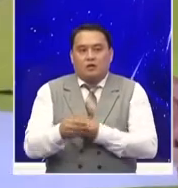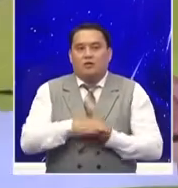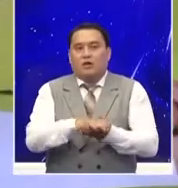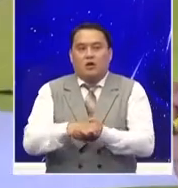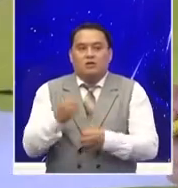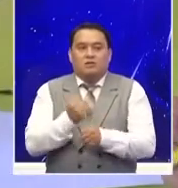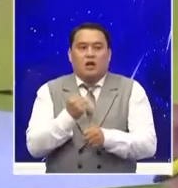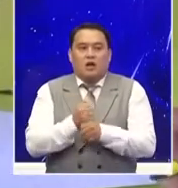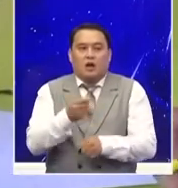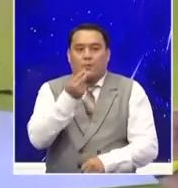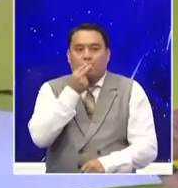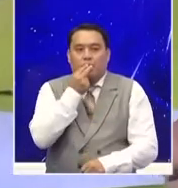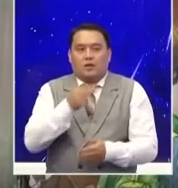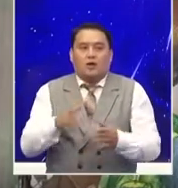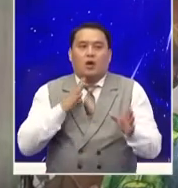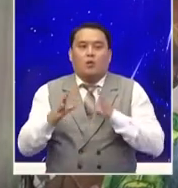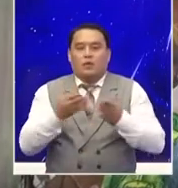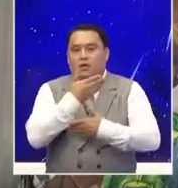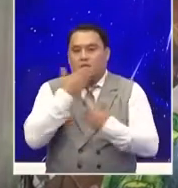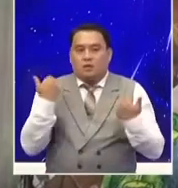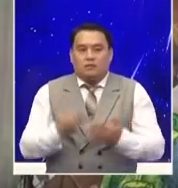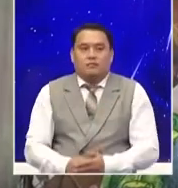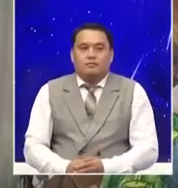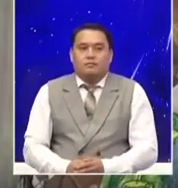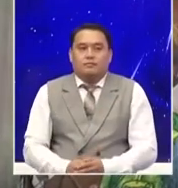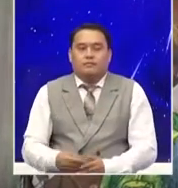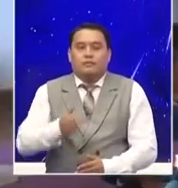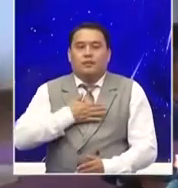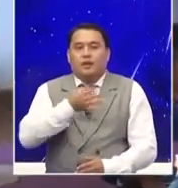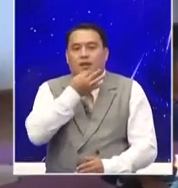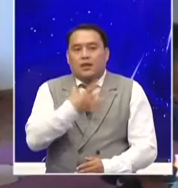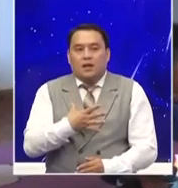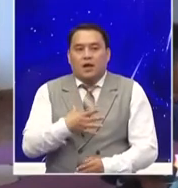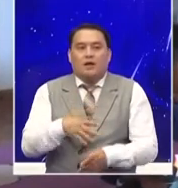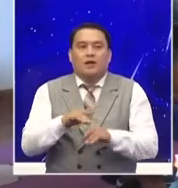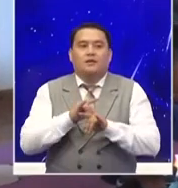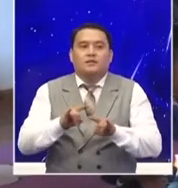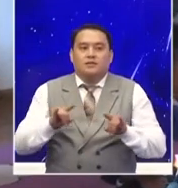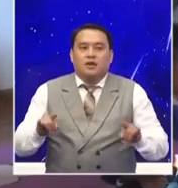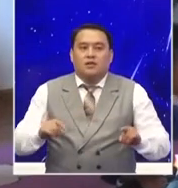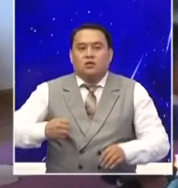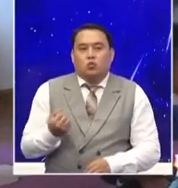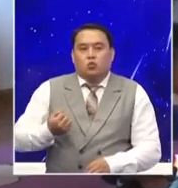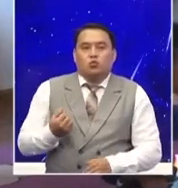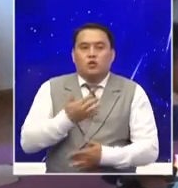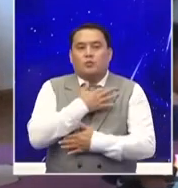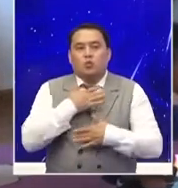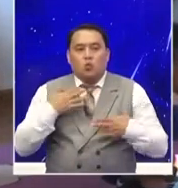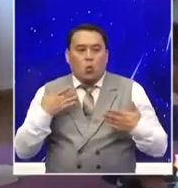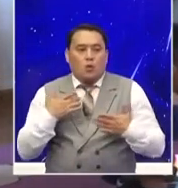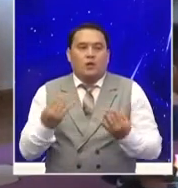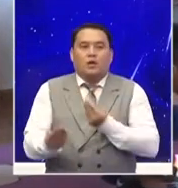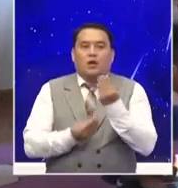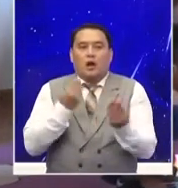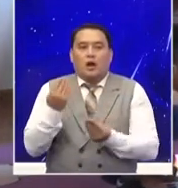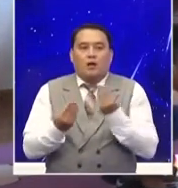и даже во время обеда никакой суматохи. Мне нравится садик, у меня много тут друзей. Мы играем в разные игры, у